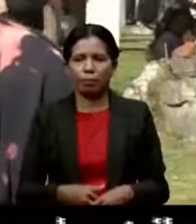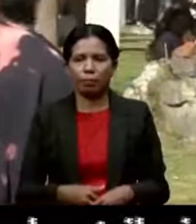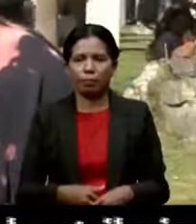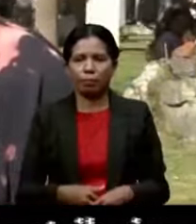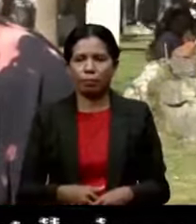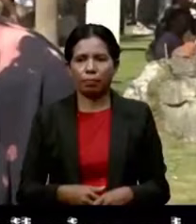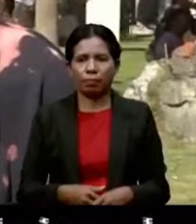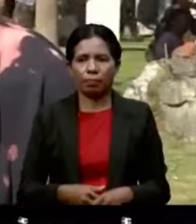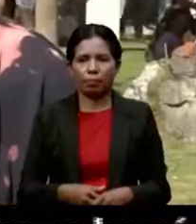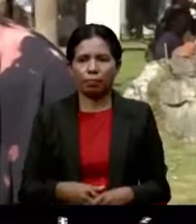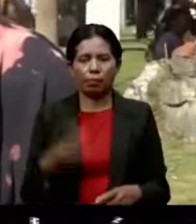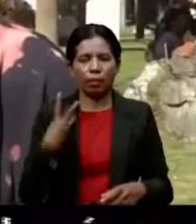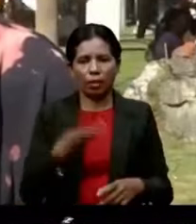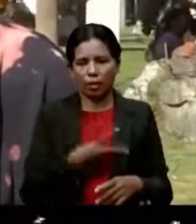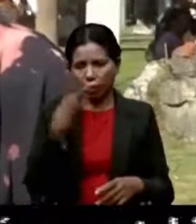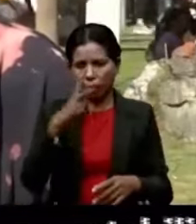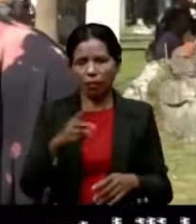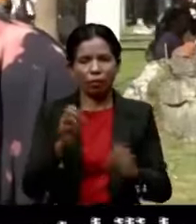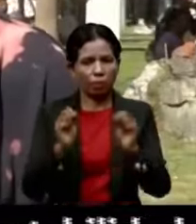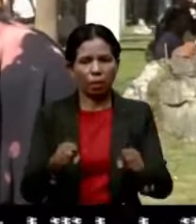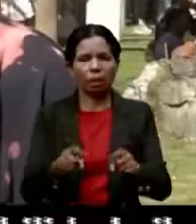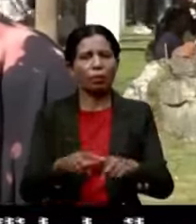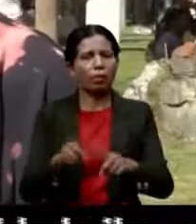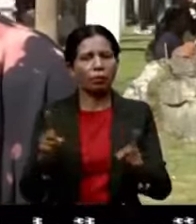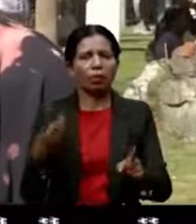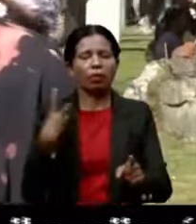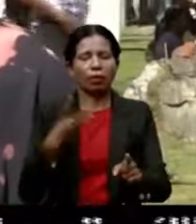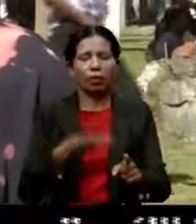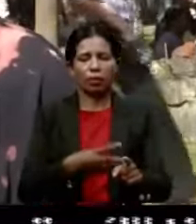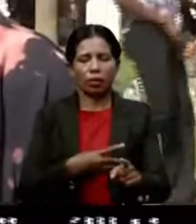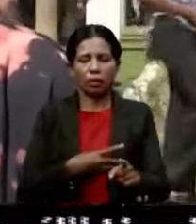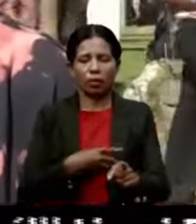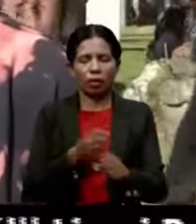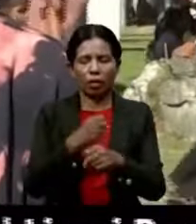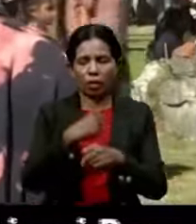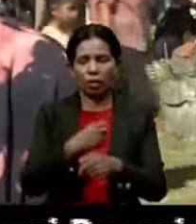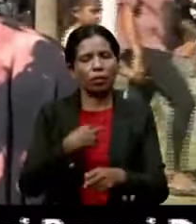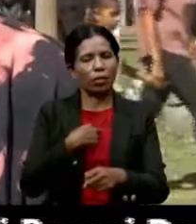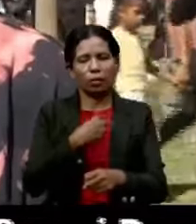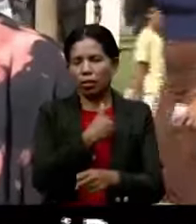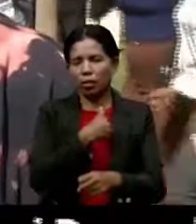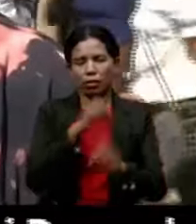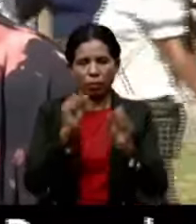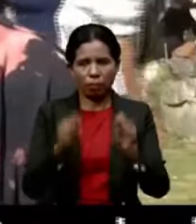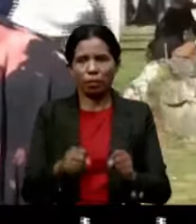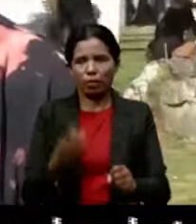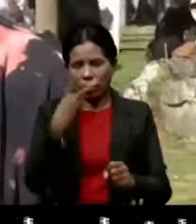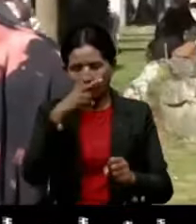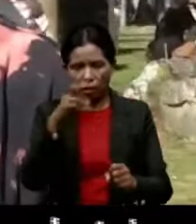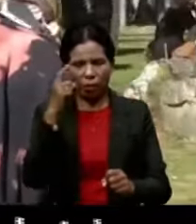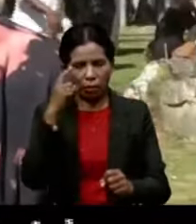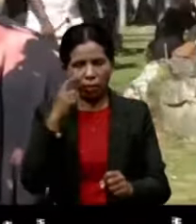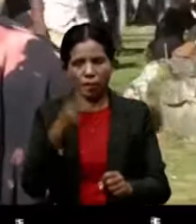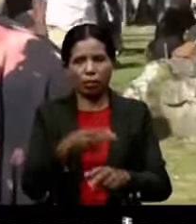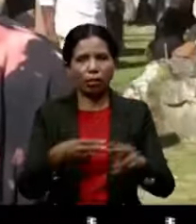ne kita ne perusahaan radar ini kita hari bele bele mas mai kita produksi rasa kita masih dah bele deh tidak sedap kita rumah tan rasa kita kita